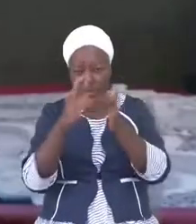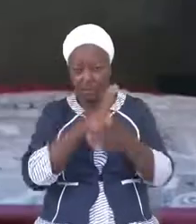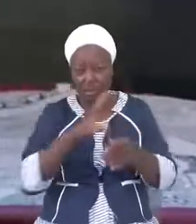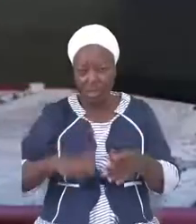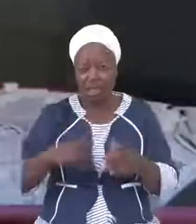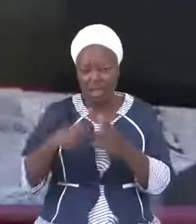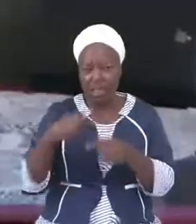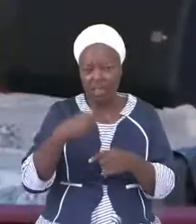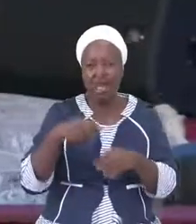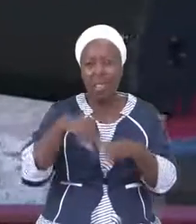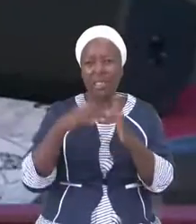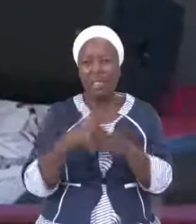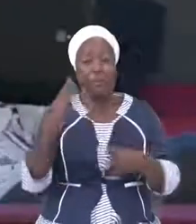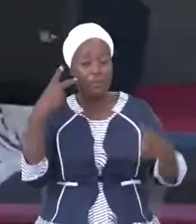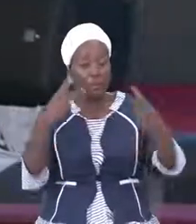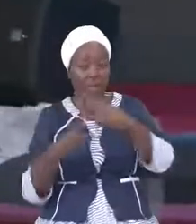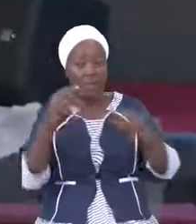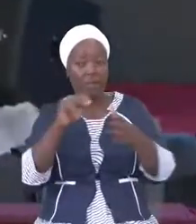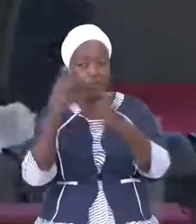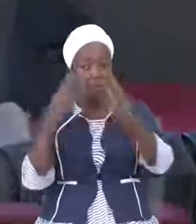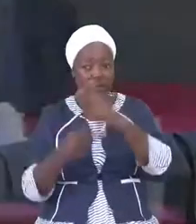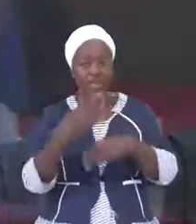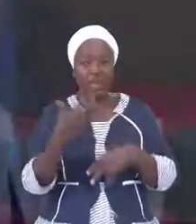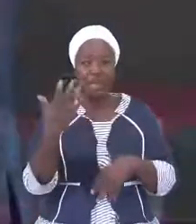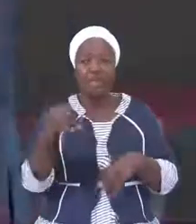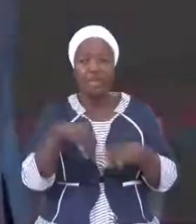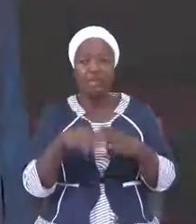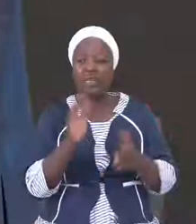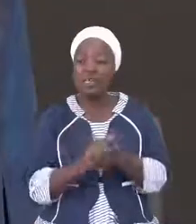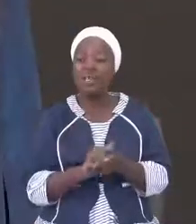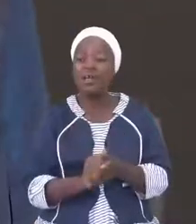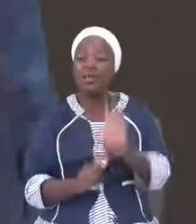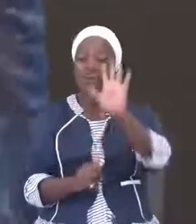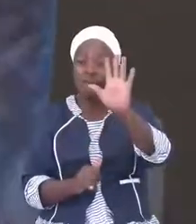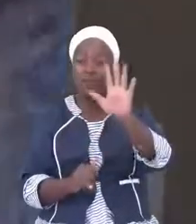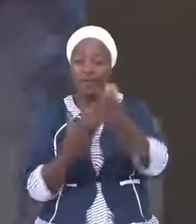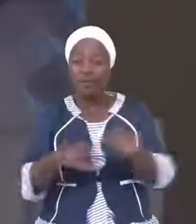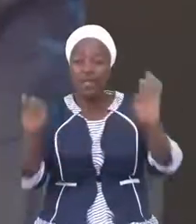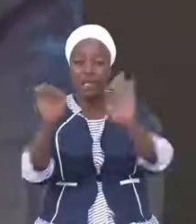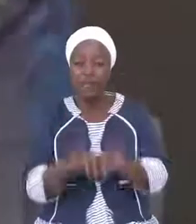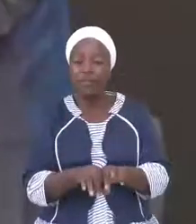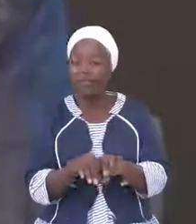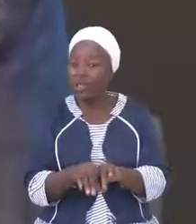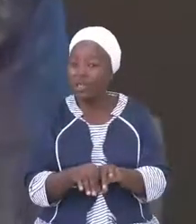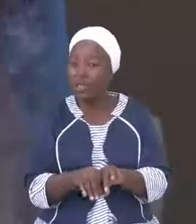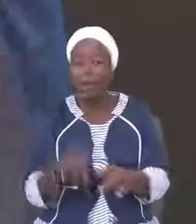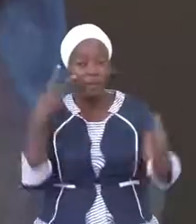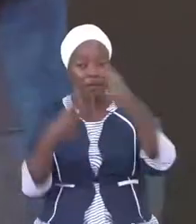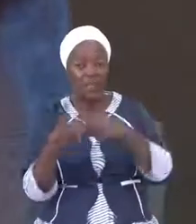moi. Il savait que c'était écrit de lui. Les prophètes étaient divisés en deux, 5 prophètes majeurs